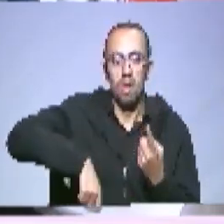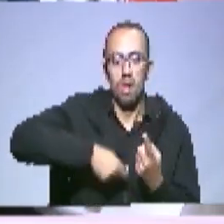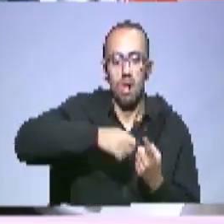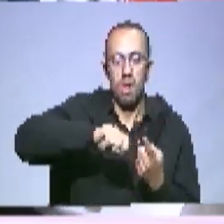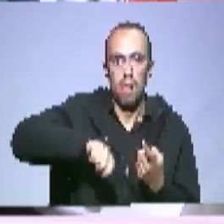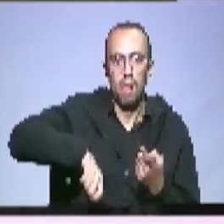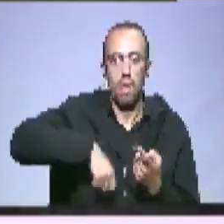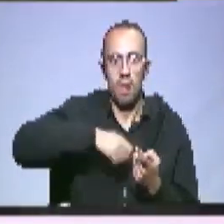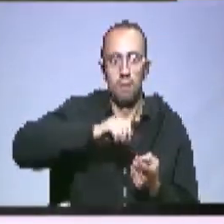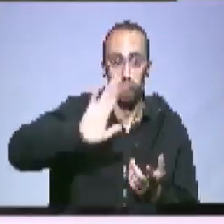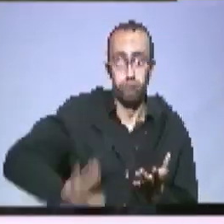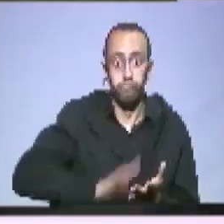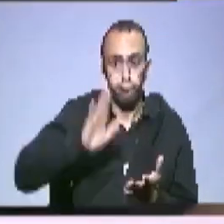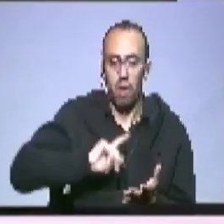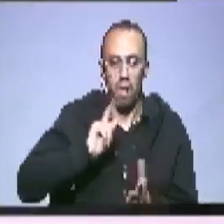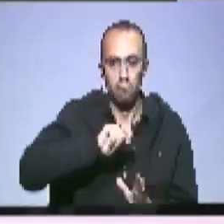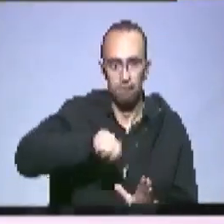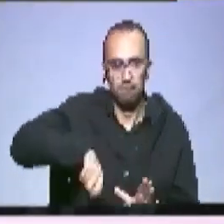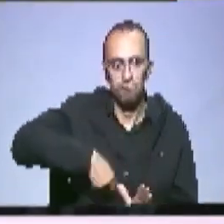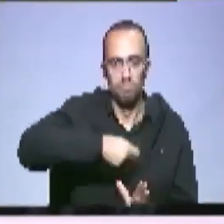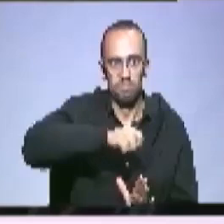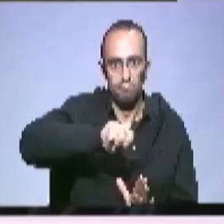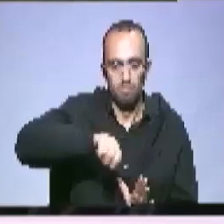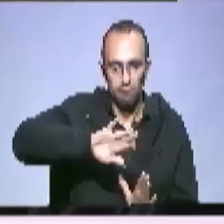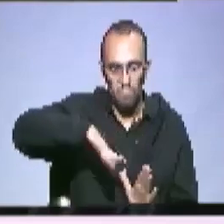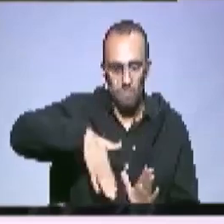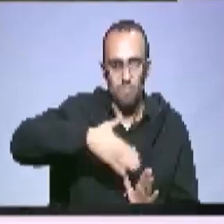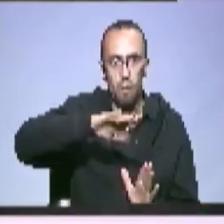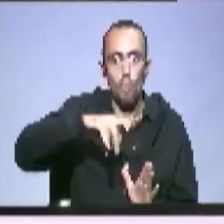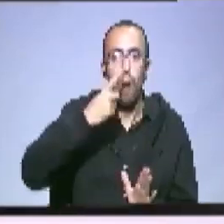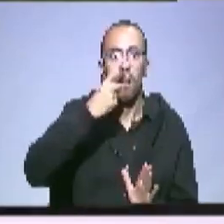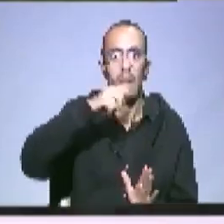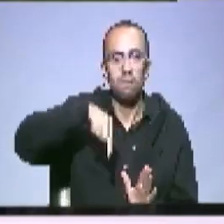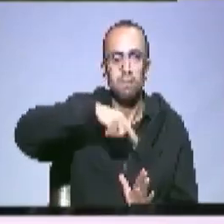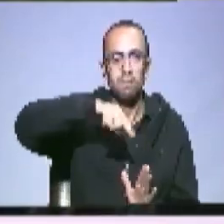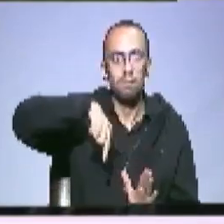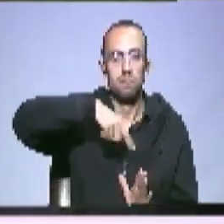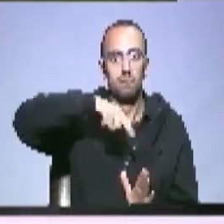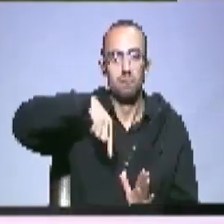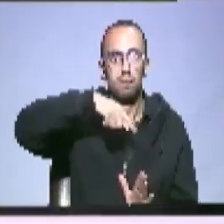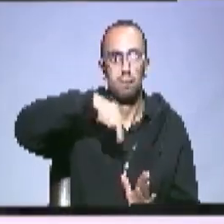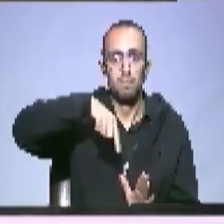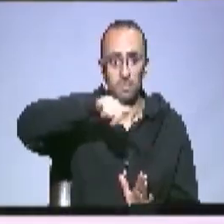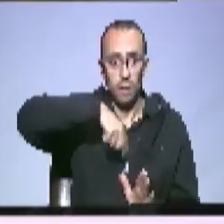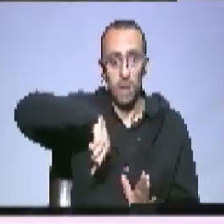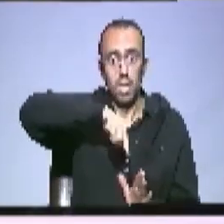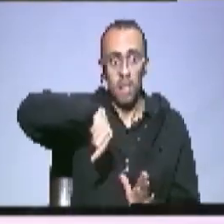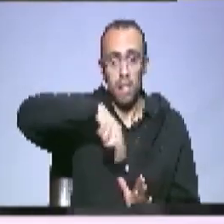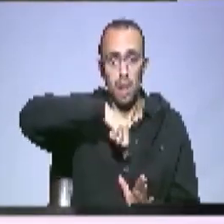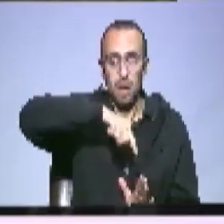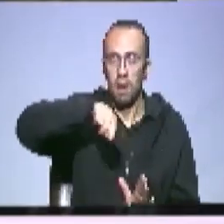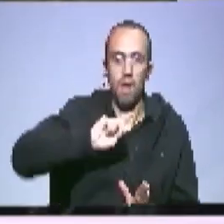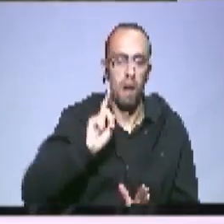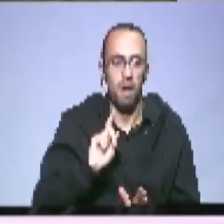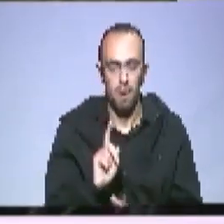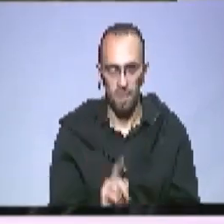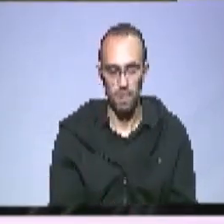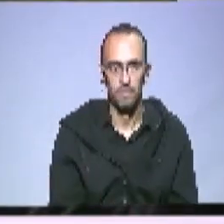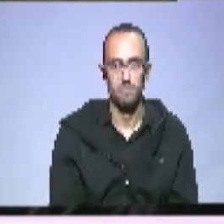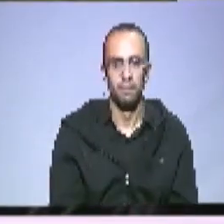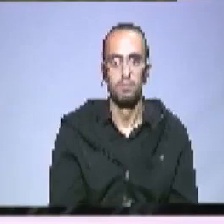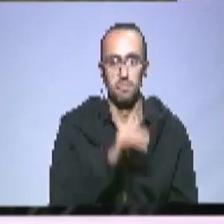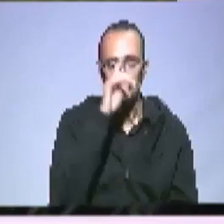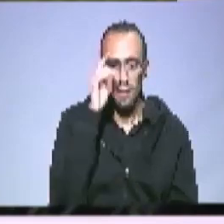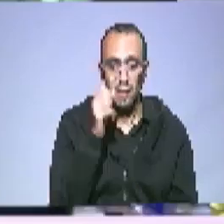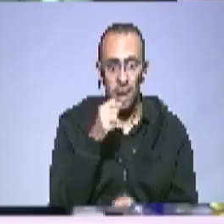يعني، لغاية لما احنا اتأكدنا خلاص ان الدقيق ما عادش فيه تكتلات. طب احنا عايزين بس نخففها شوية كده، هنخففها